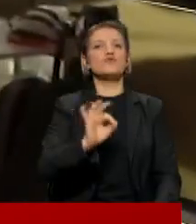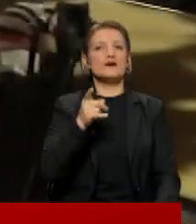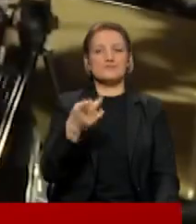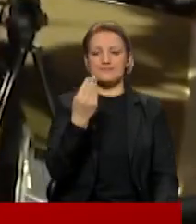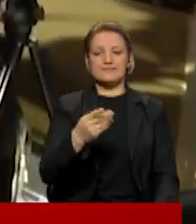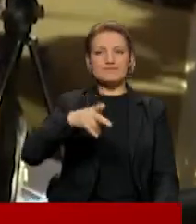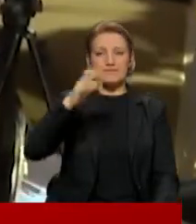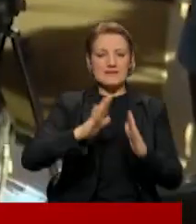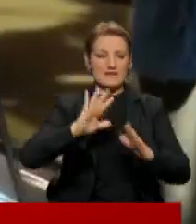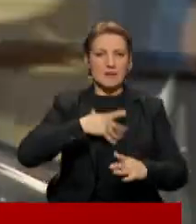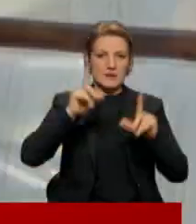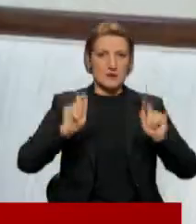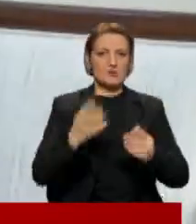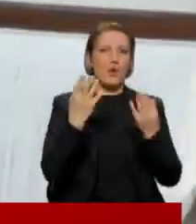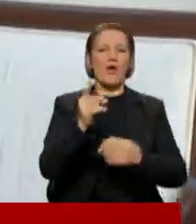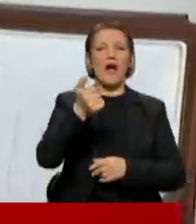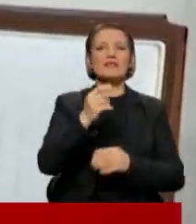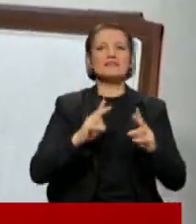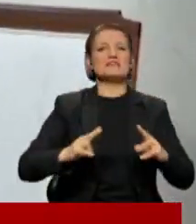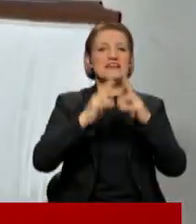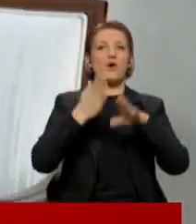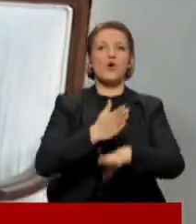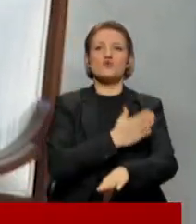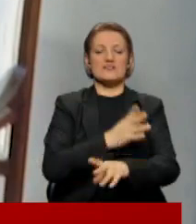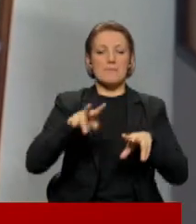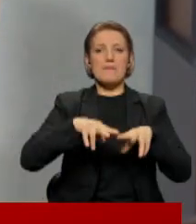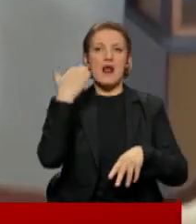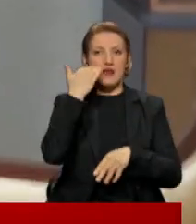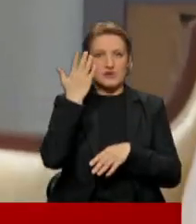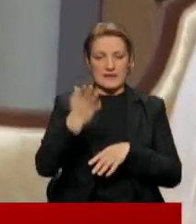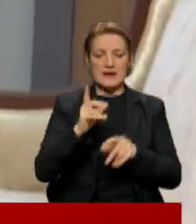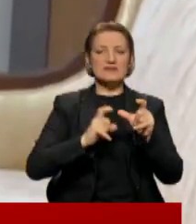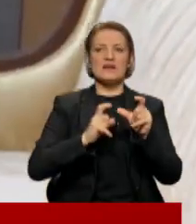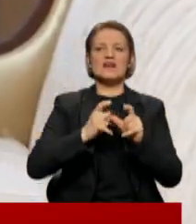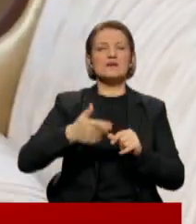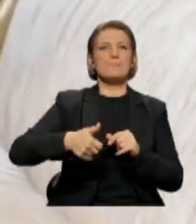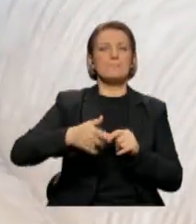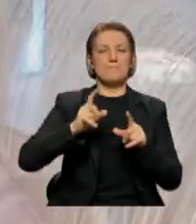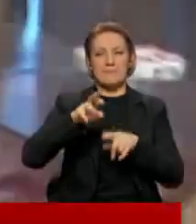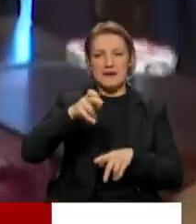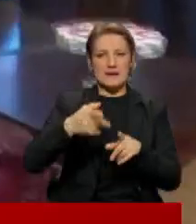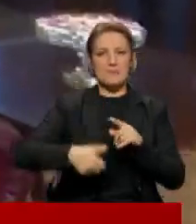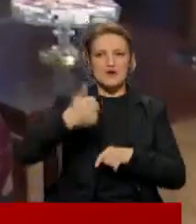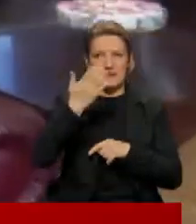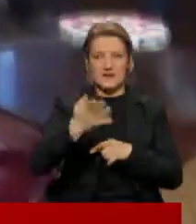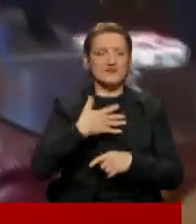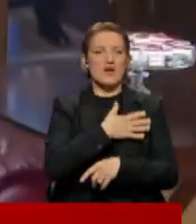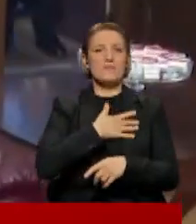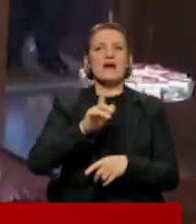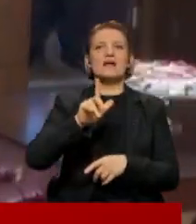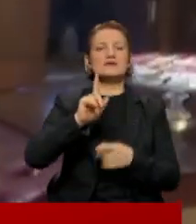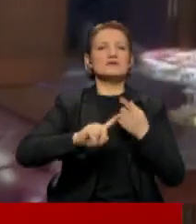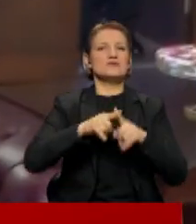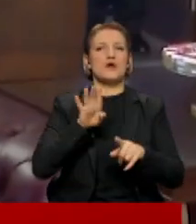iyi Parti'nin ev sahipliğinde yapılacak altılı Zirve öncesi Meral Akşener Saadet Partisi lideri karamollaoğlu ve CHP lideri